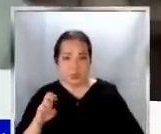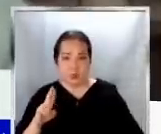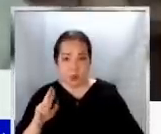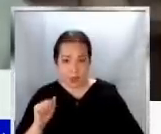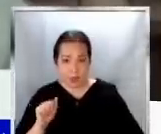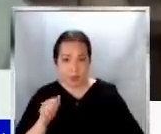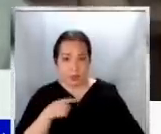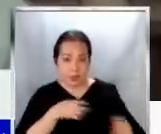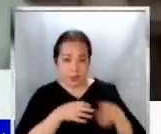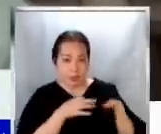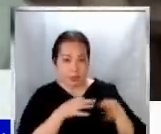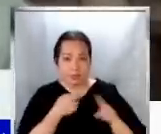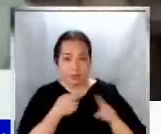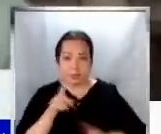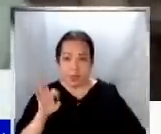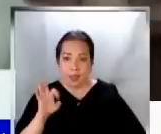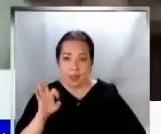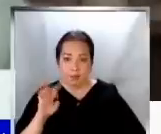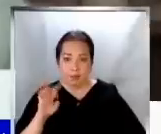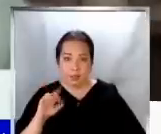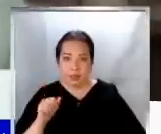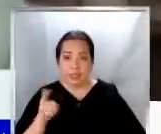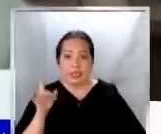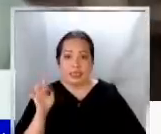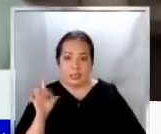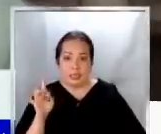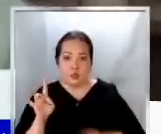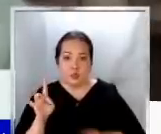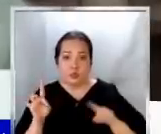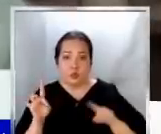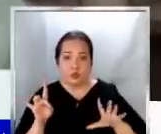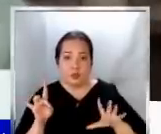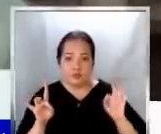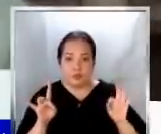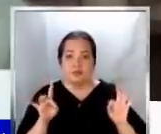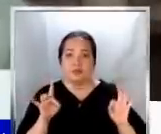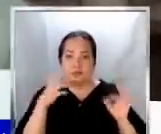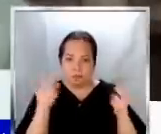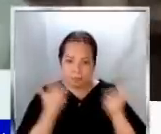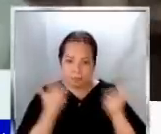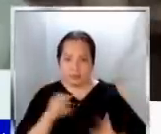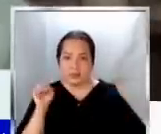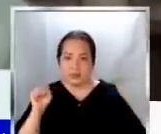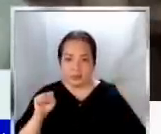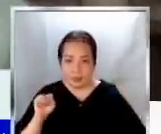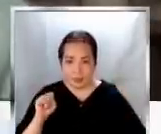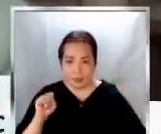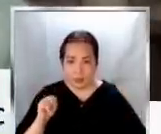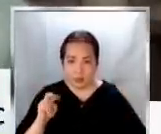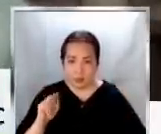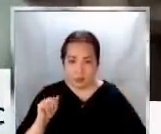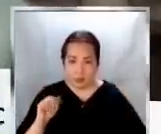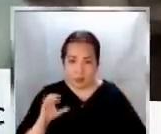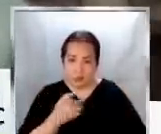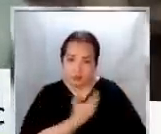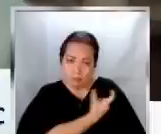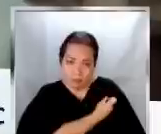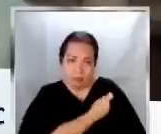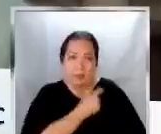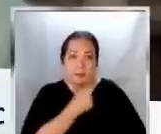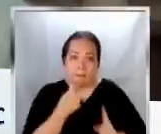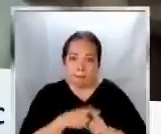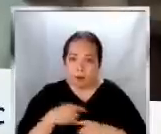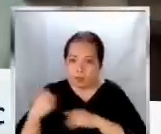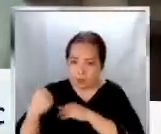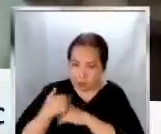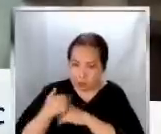very clear, sinabi 18 to 59 years old. Also, there was this note verbal that was forwarded to us coming